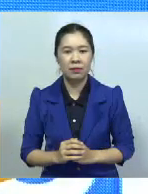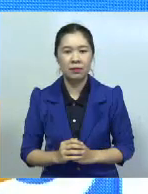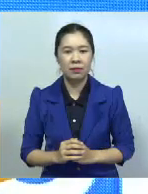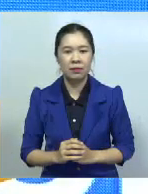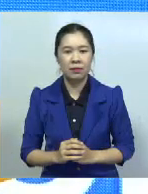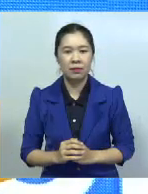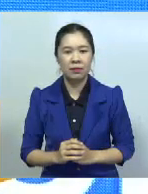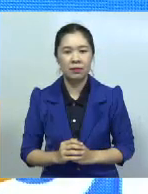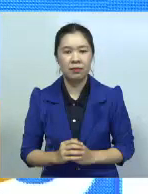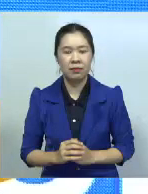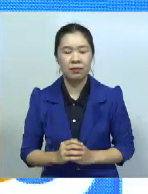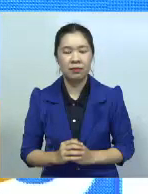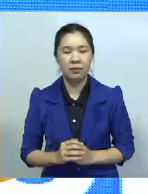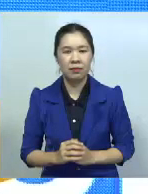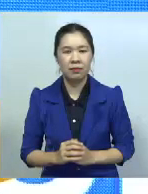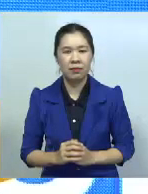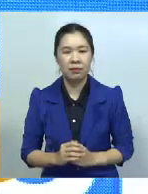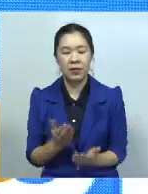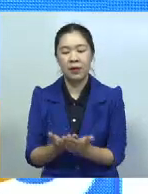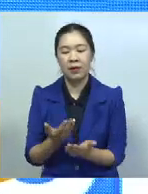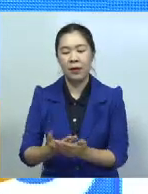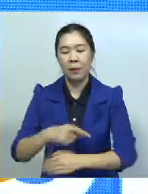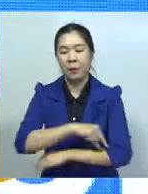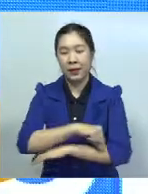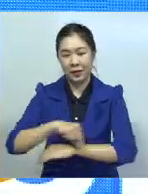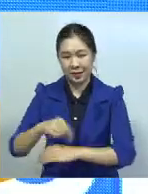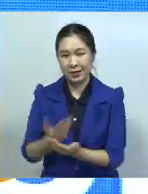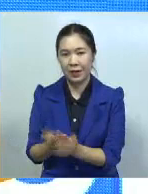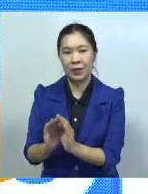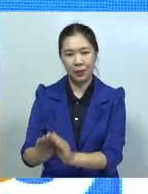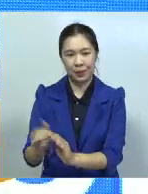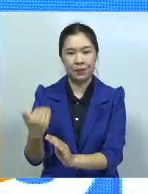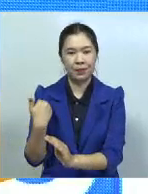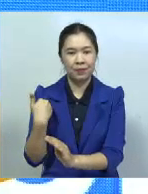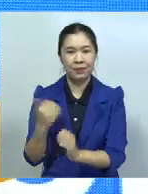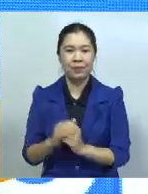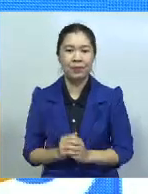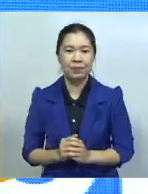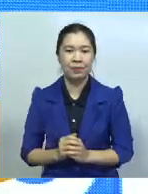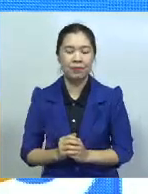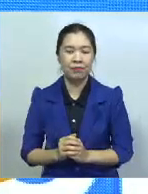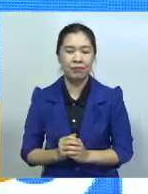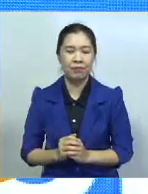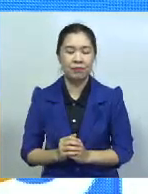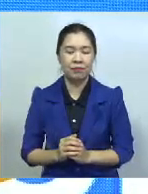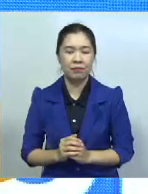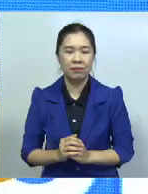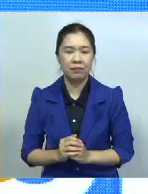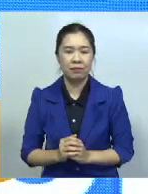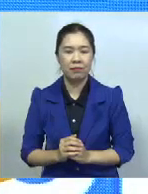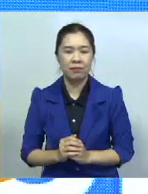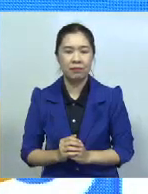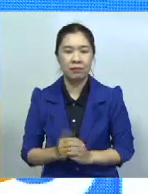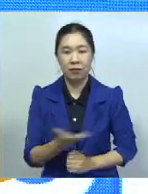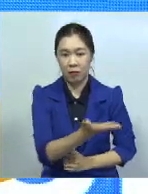มันมีเงินบรรดุลเงินดุลบัญชีเดินสะพัดนะเงินเกินดุลอะไรก็เยอะแยะหมดอ่ะนะเพราะว่าทุ